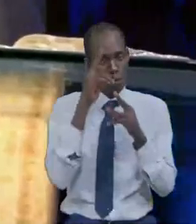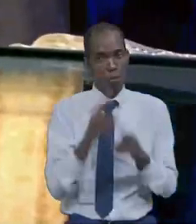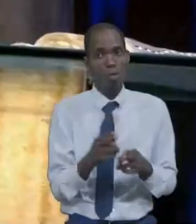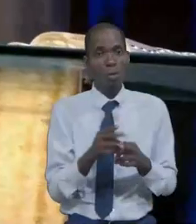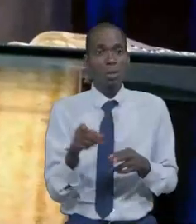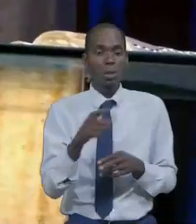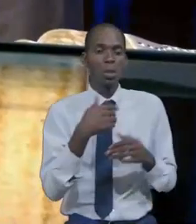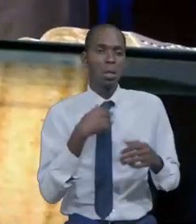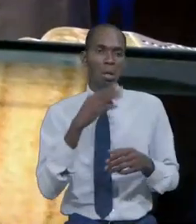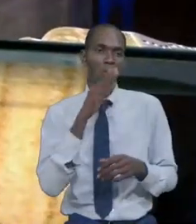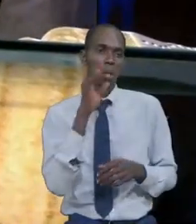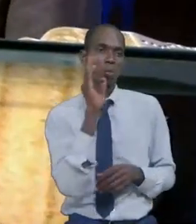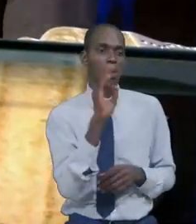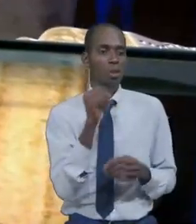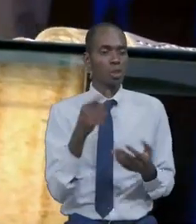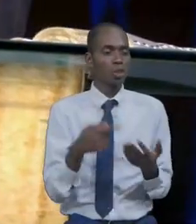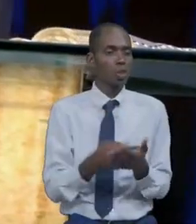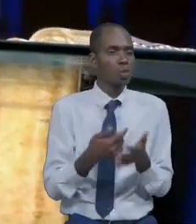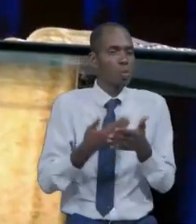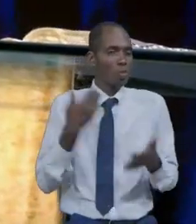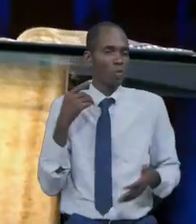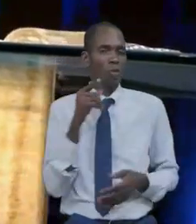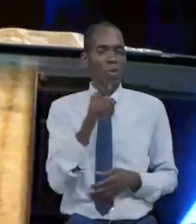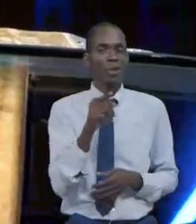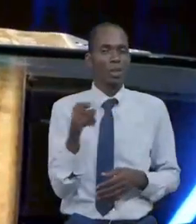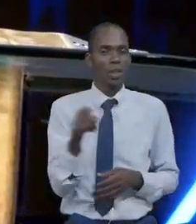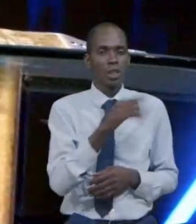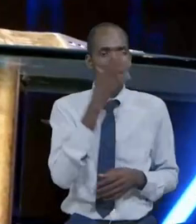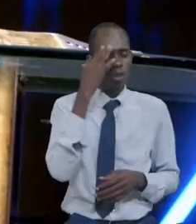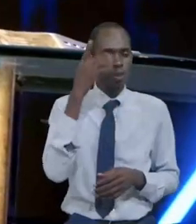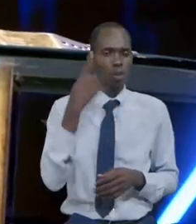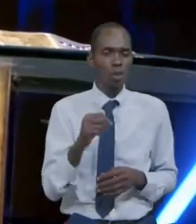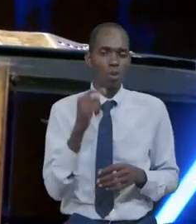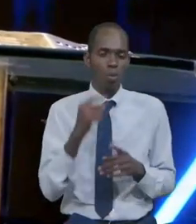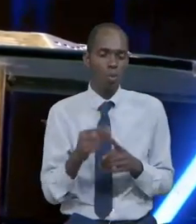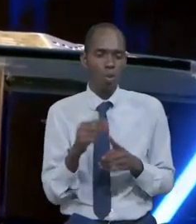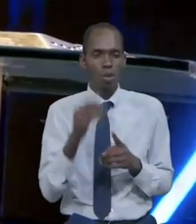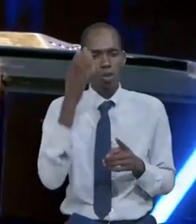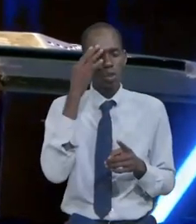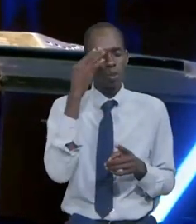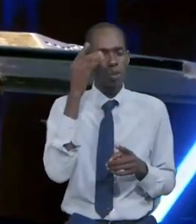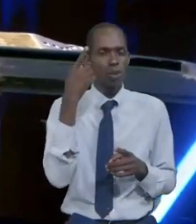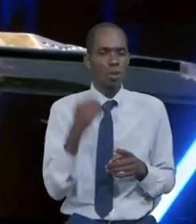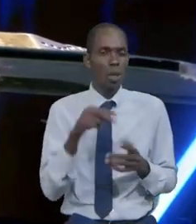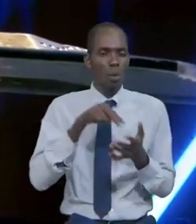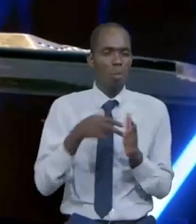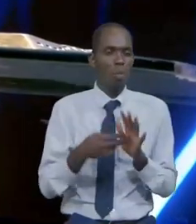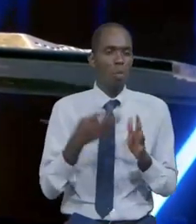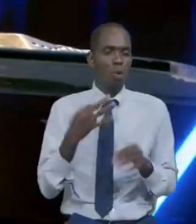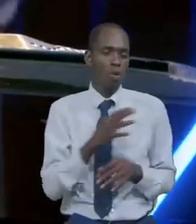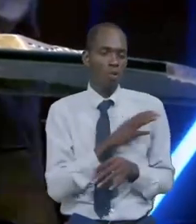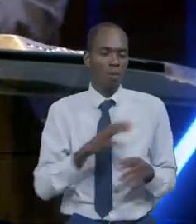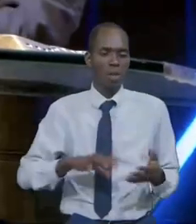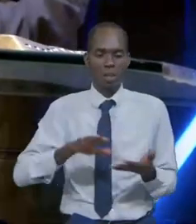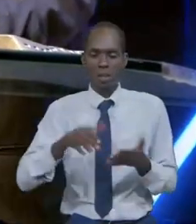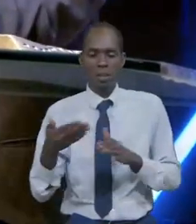prêchaient l'évangile avant lui, ils connaissaient la parole, ils connaissaient l'objectif de la mort de Christ à la croix du calvaire,